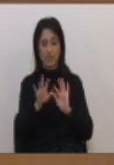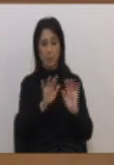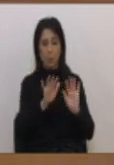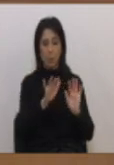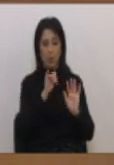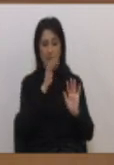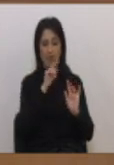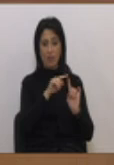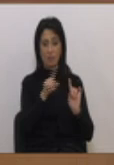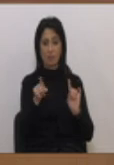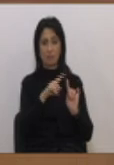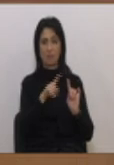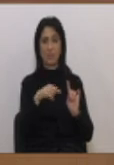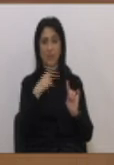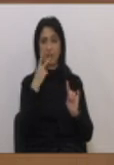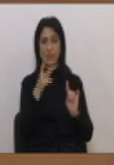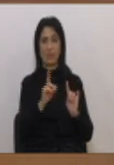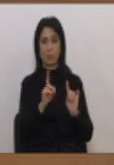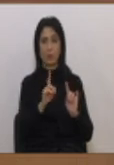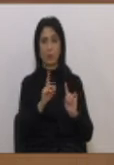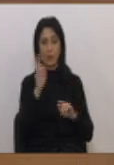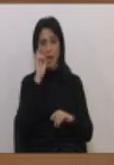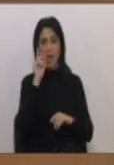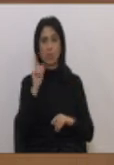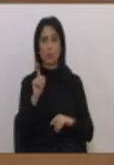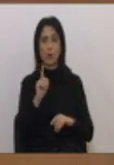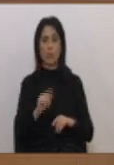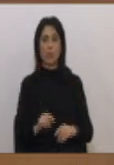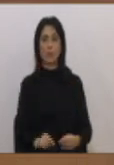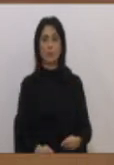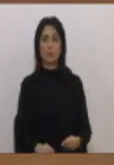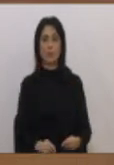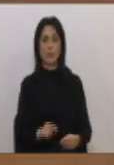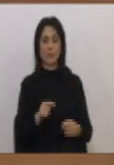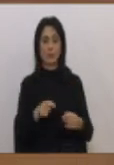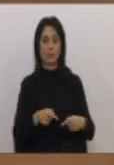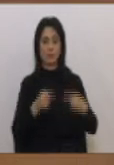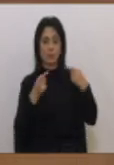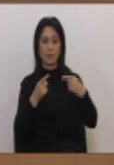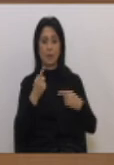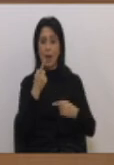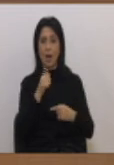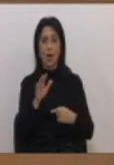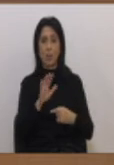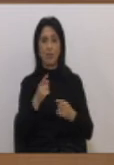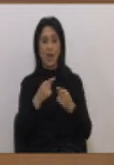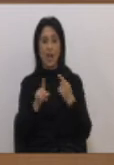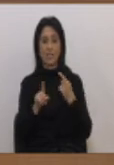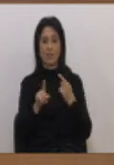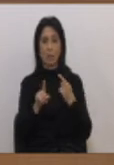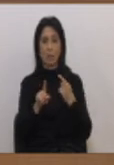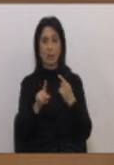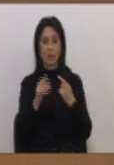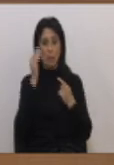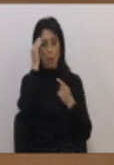მოვლენებიდან მოყოლებული, ჩვენ ვხედავთ, რომ ხელისუფლება უპირისპირდება არამხოლოდ